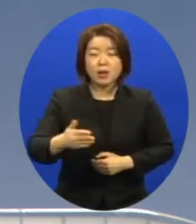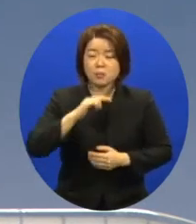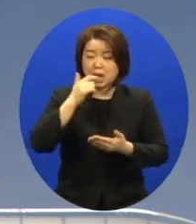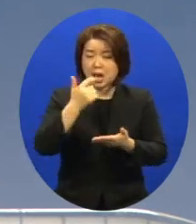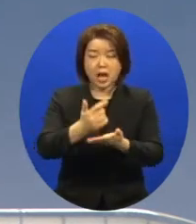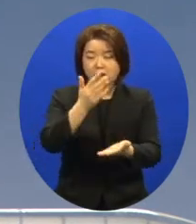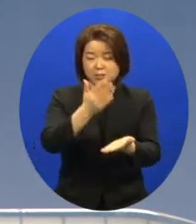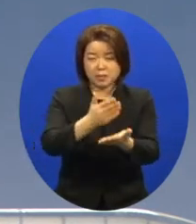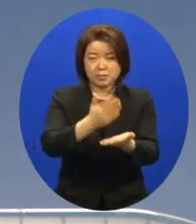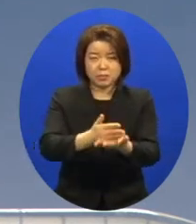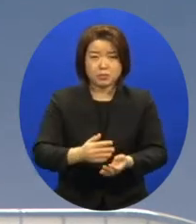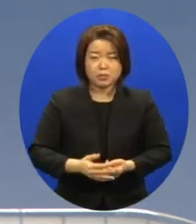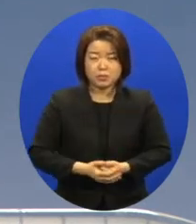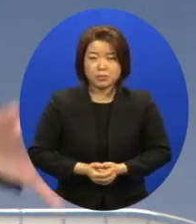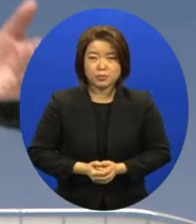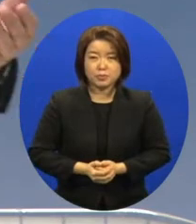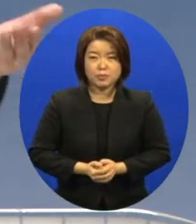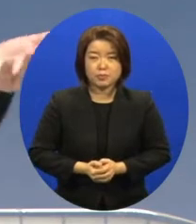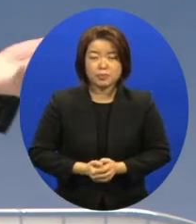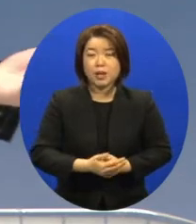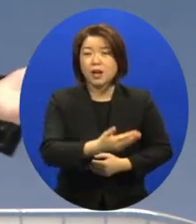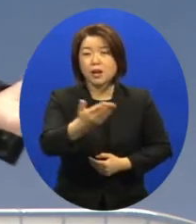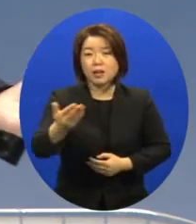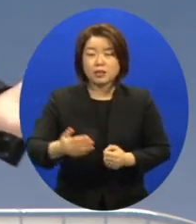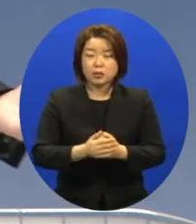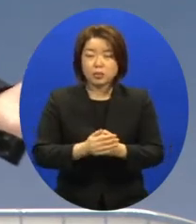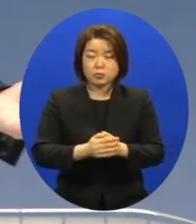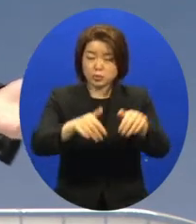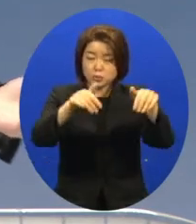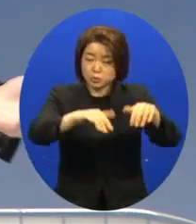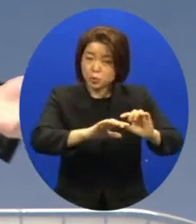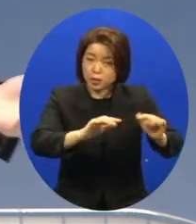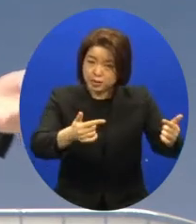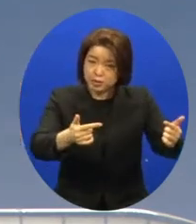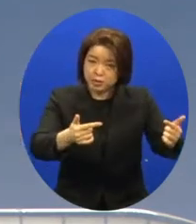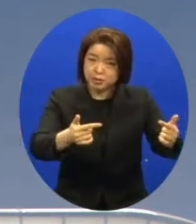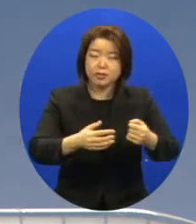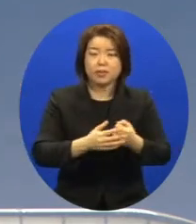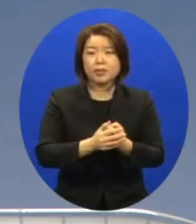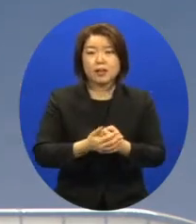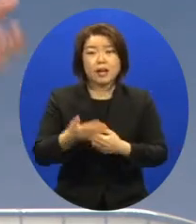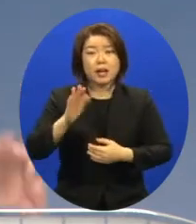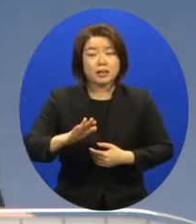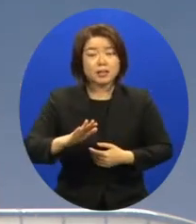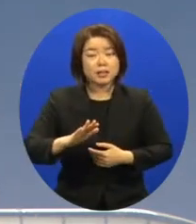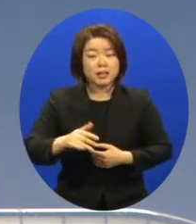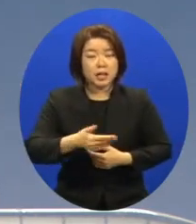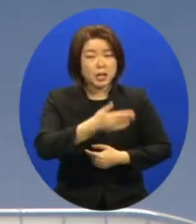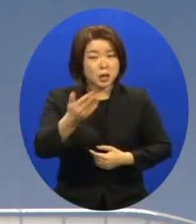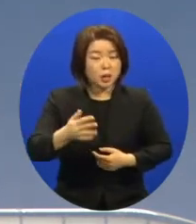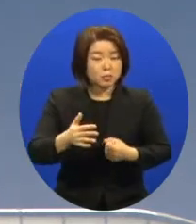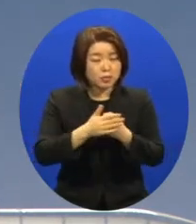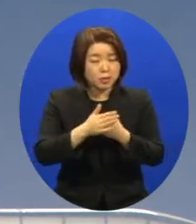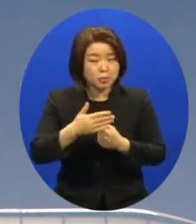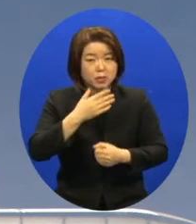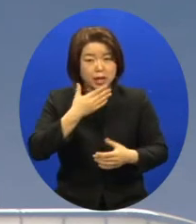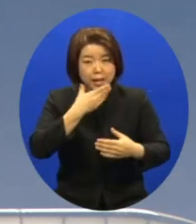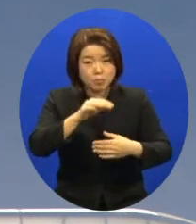안됩니다 여러분은 종 아니잖아요 근데 여러분은 그래서 행복합니까